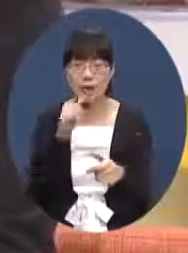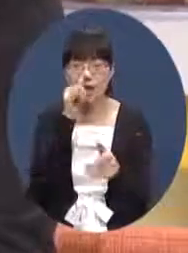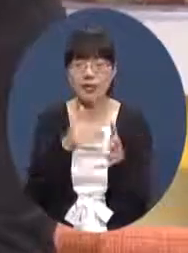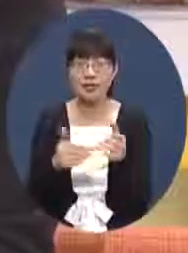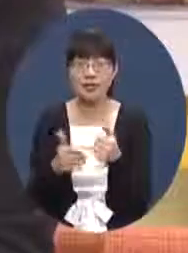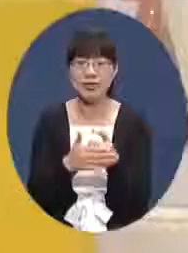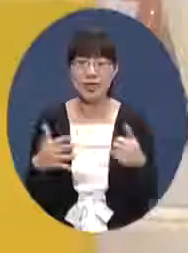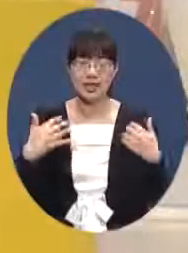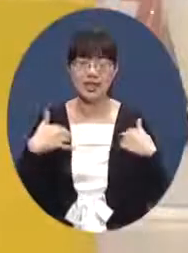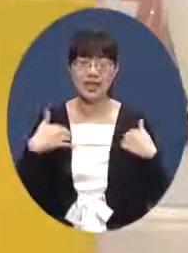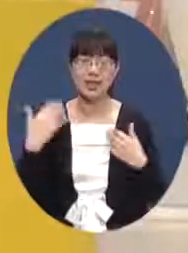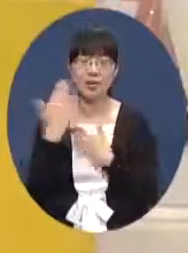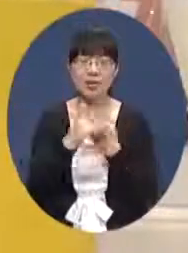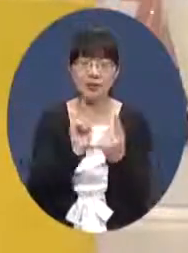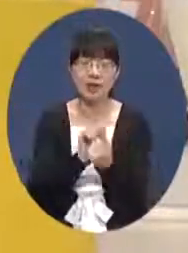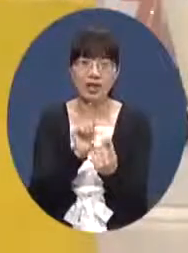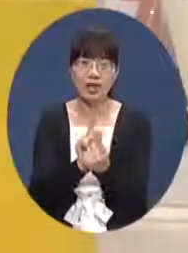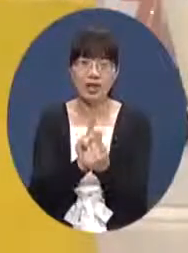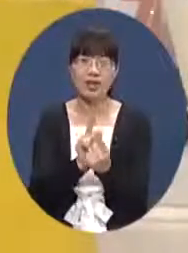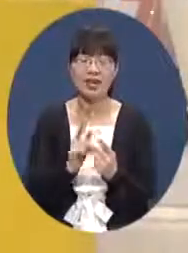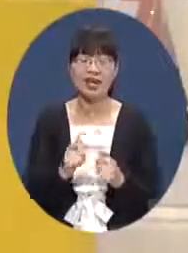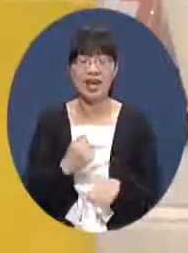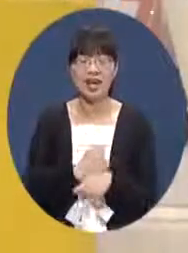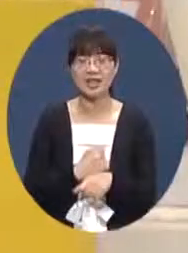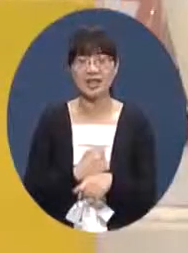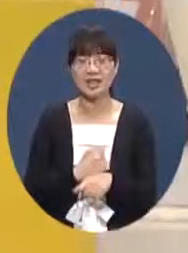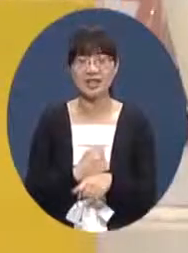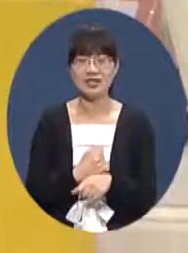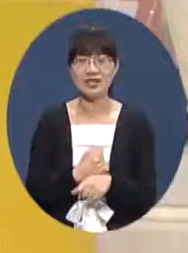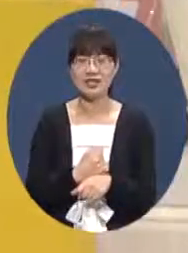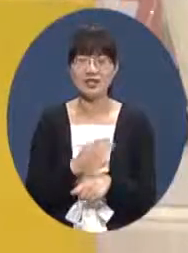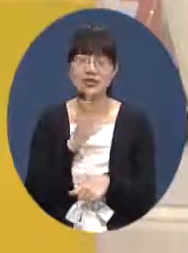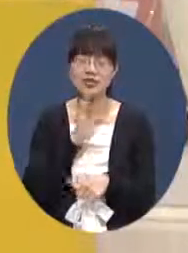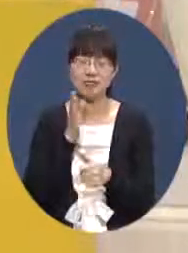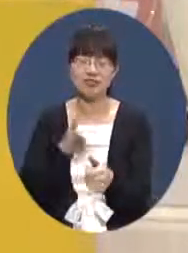즐거운 신체적인 접촉 이런 것들을 좀 하시는 거 이런 것들을 좀 권해드리고 싶습니다.